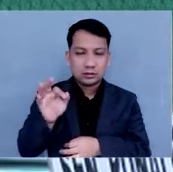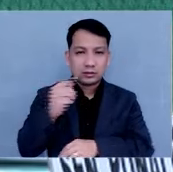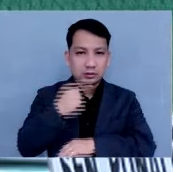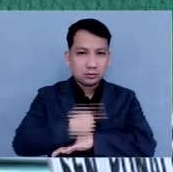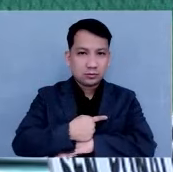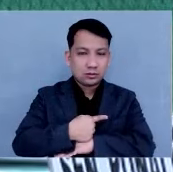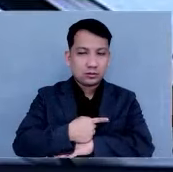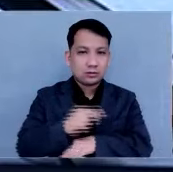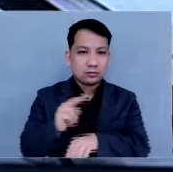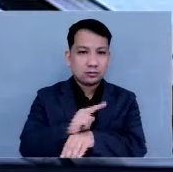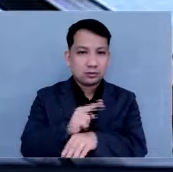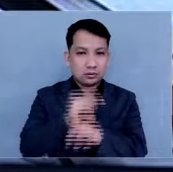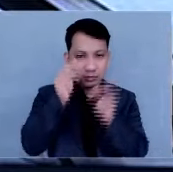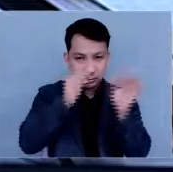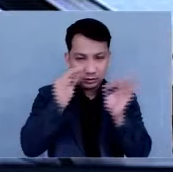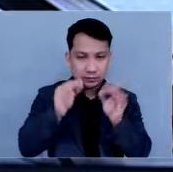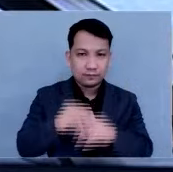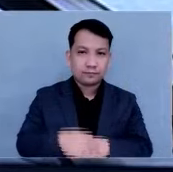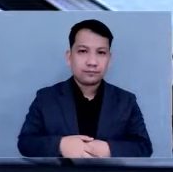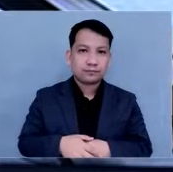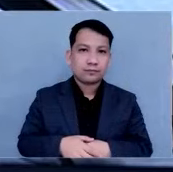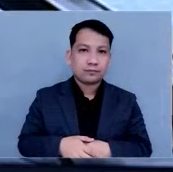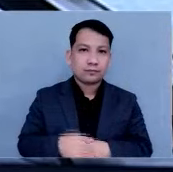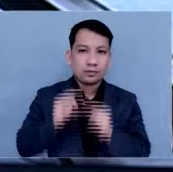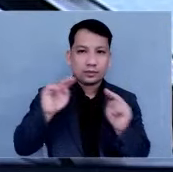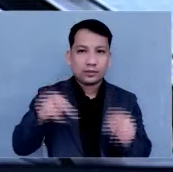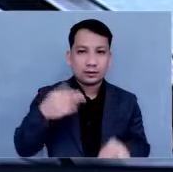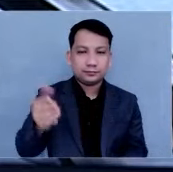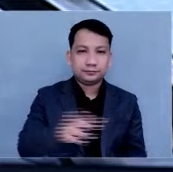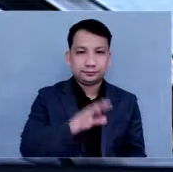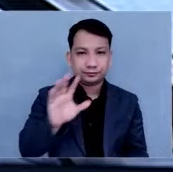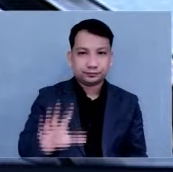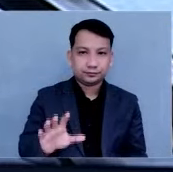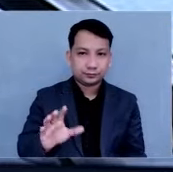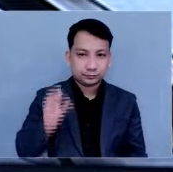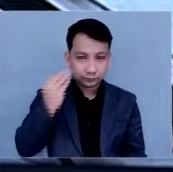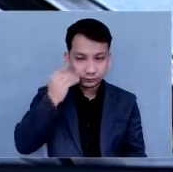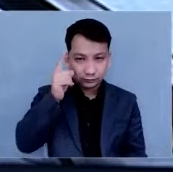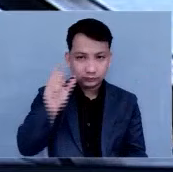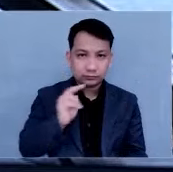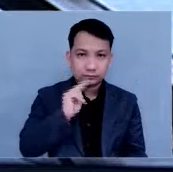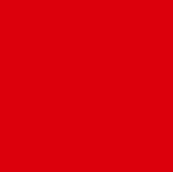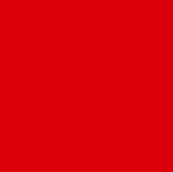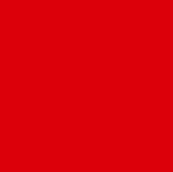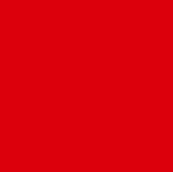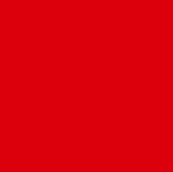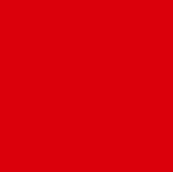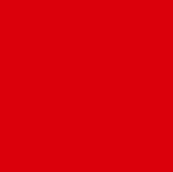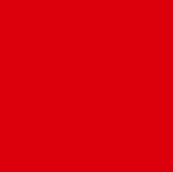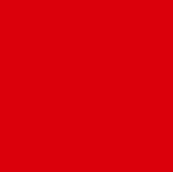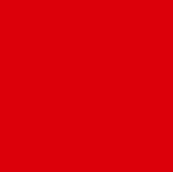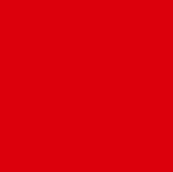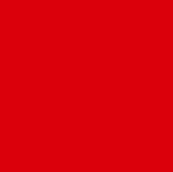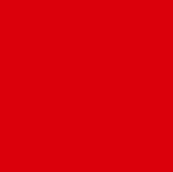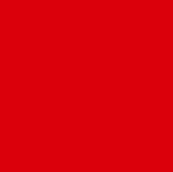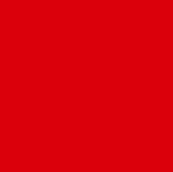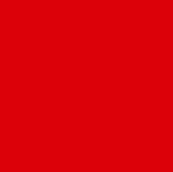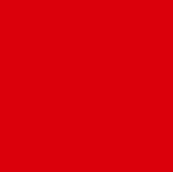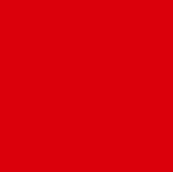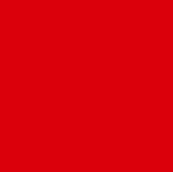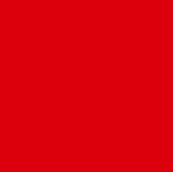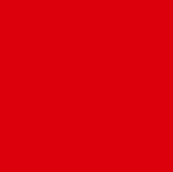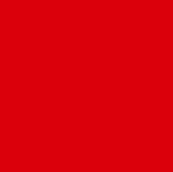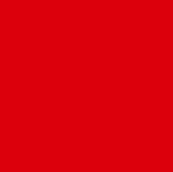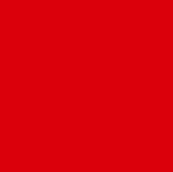gumamit ang isang drug suspect nagbabalita mula sa frontline mean los bos news 5 mga kapatid Julius Babao